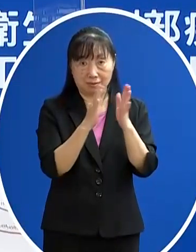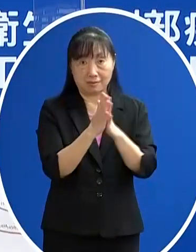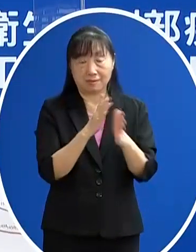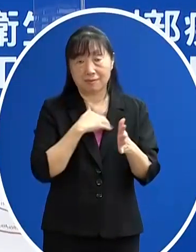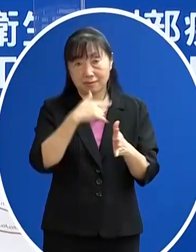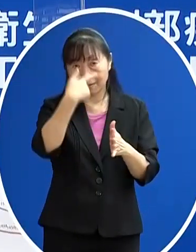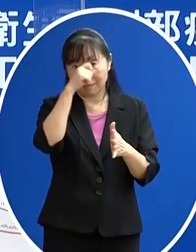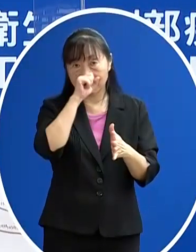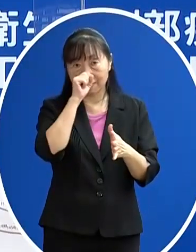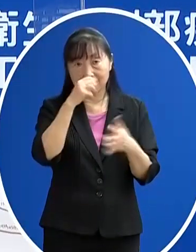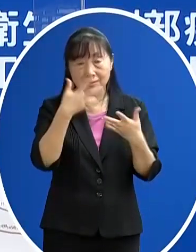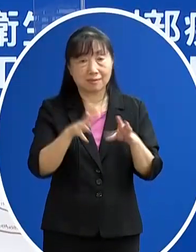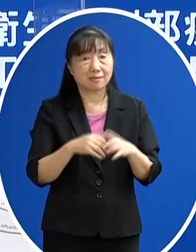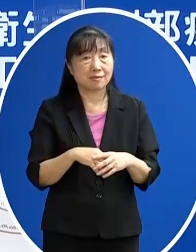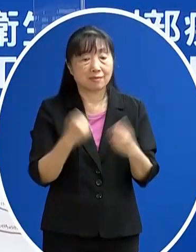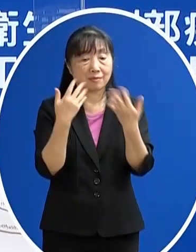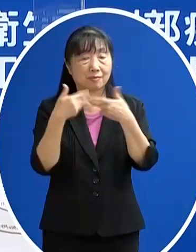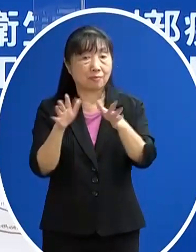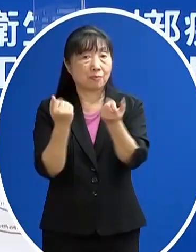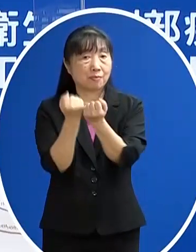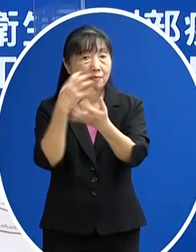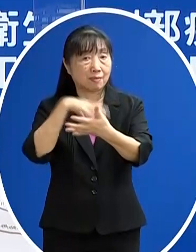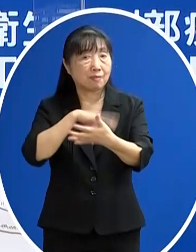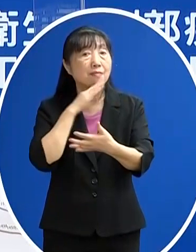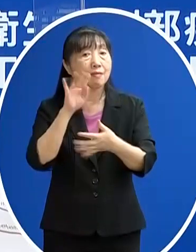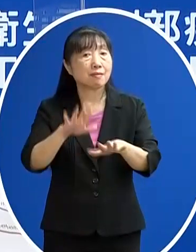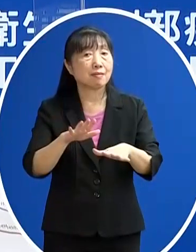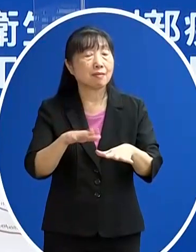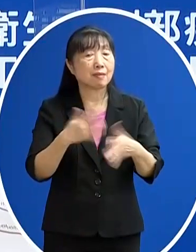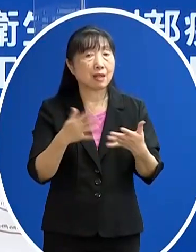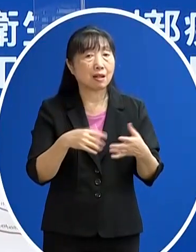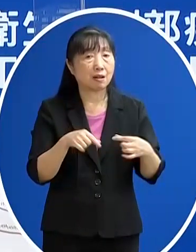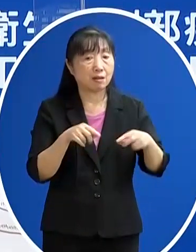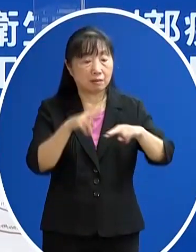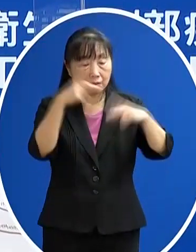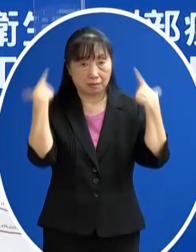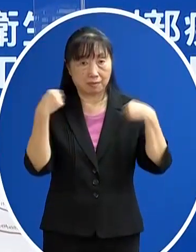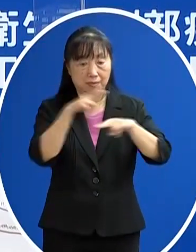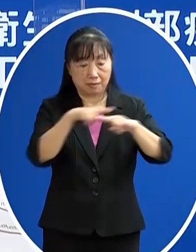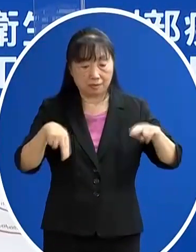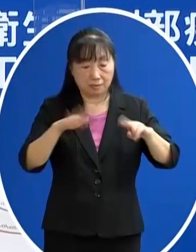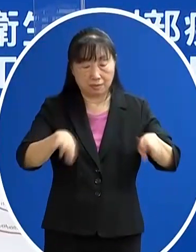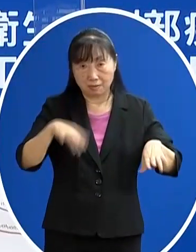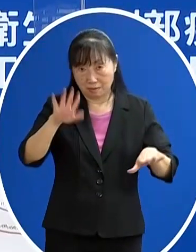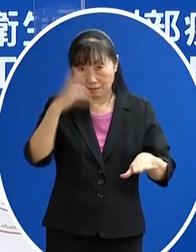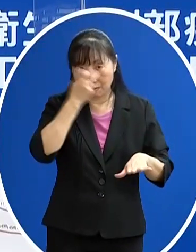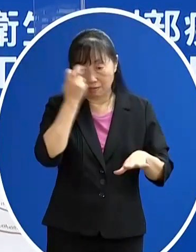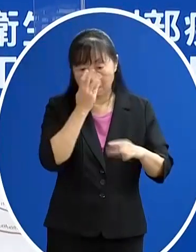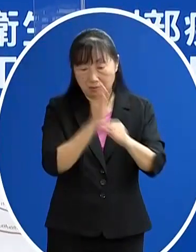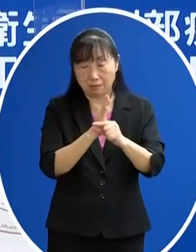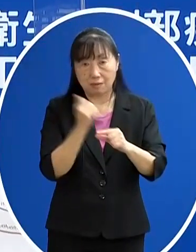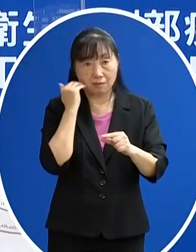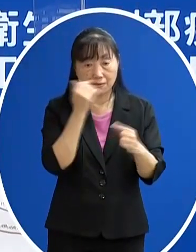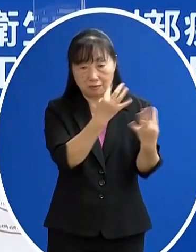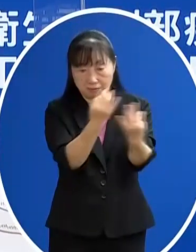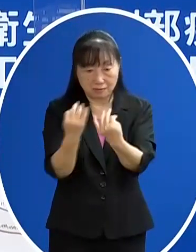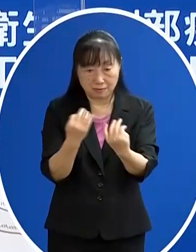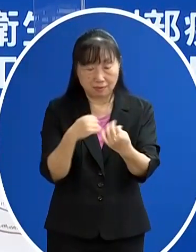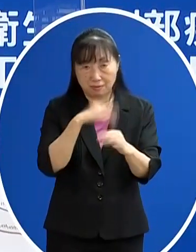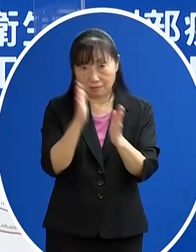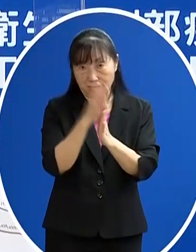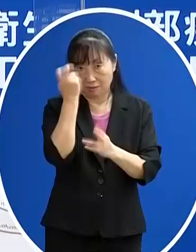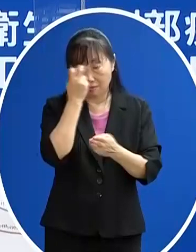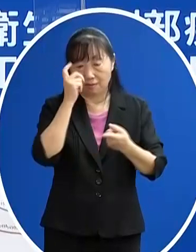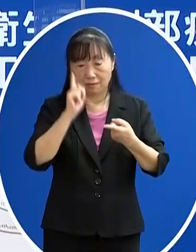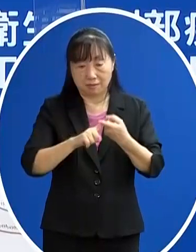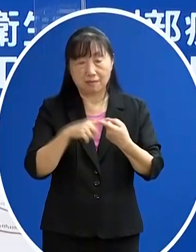一点。那莫德纳这批疫苗哈，现在在封签检验中，好，那我们会确定数目，大概想大概就